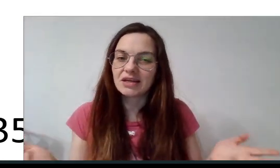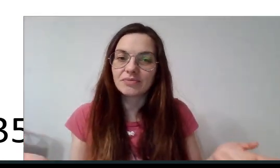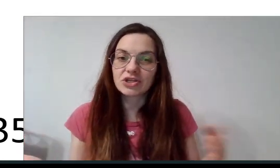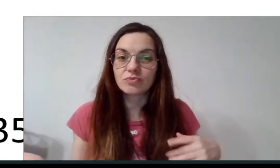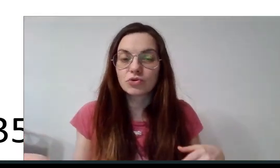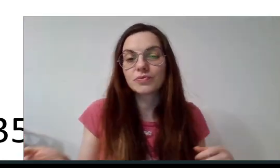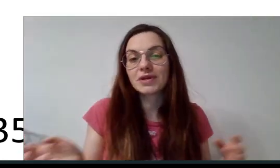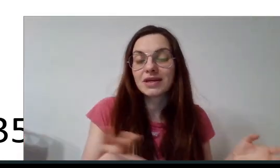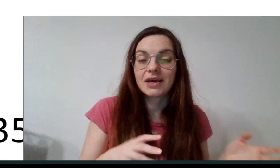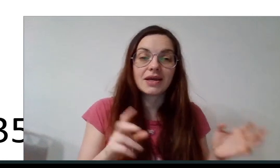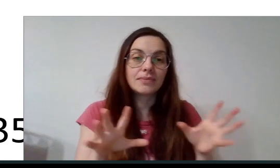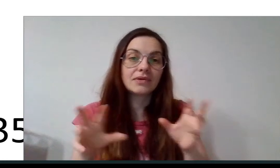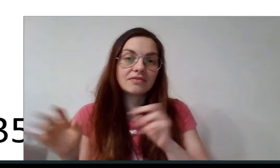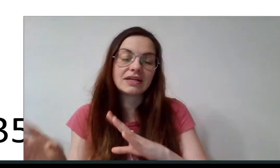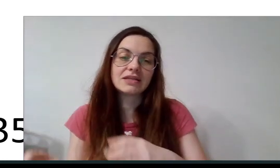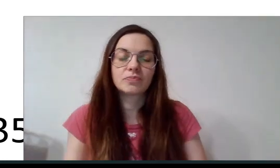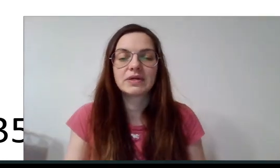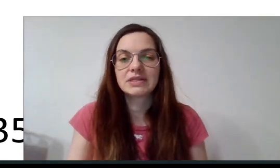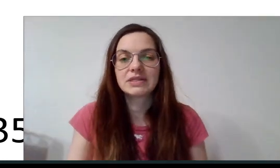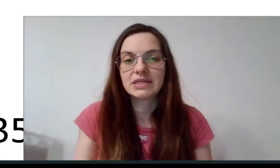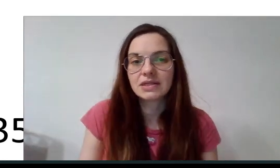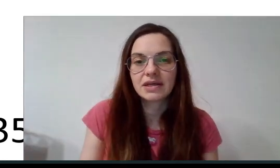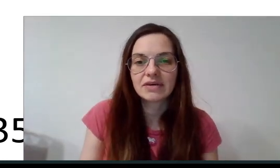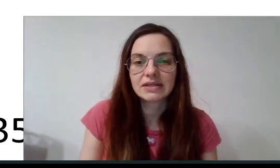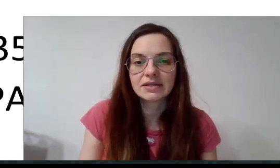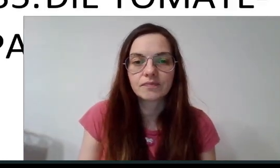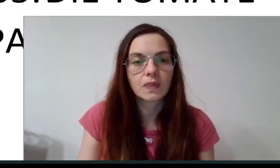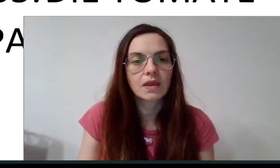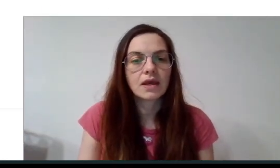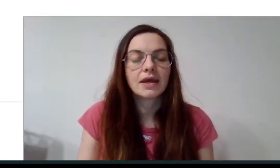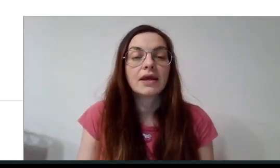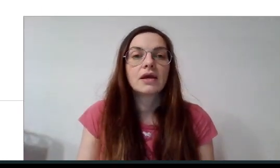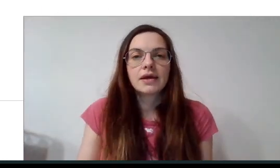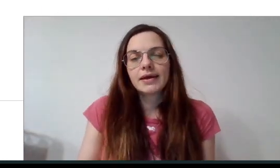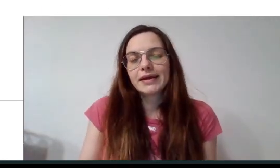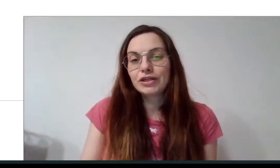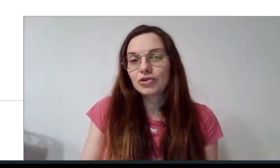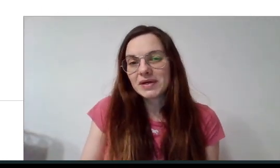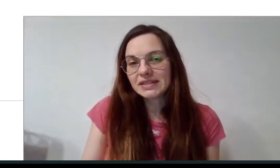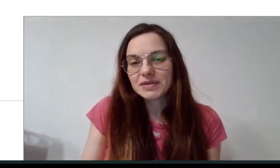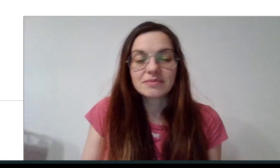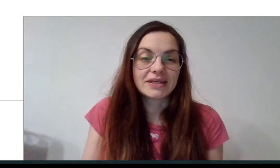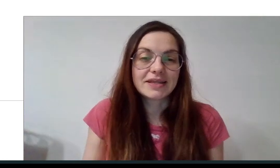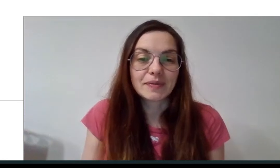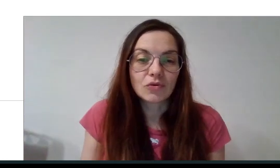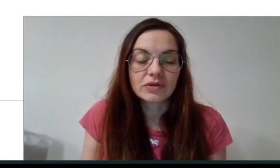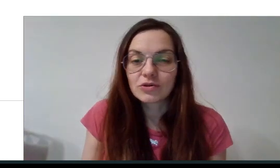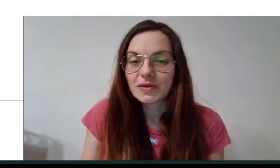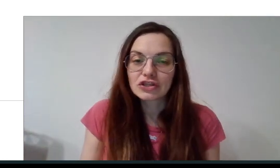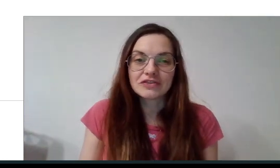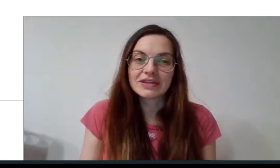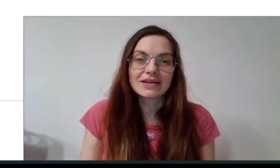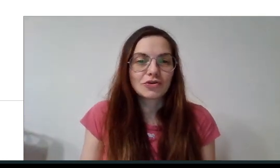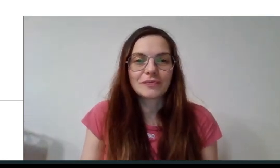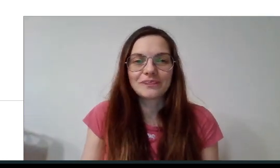Idem da šetam po šumi. Ich gehe im Wald spazieren. Der Wald. Di tomate, mislim da ne treba mnogo da se objašnjava,